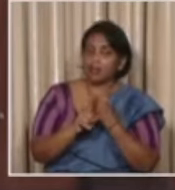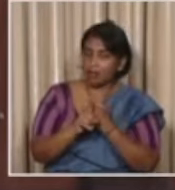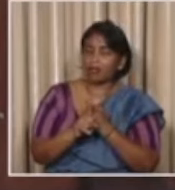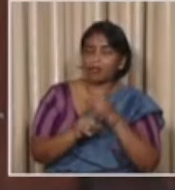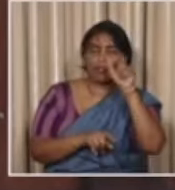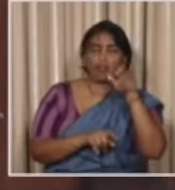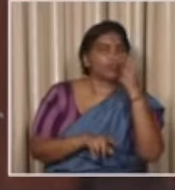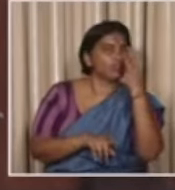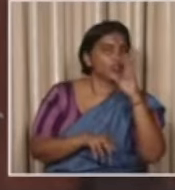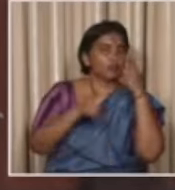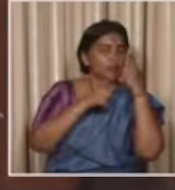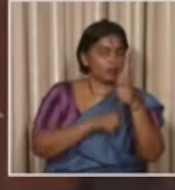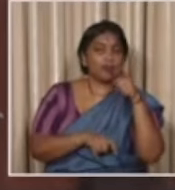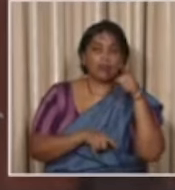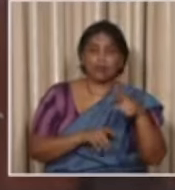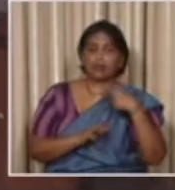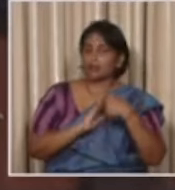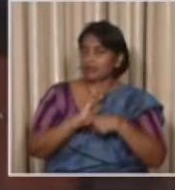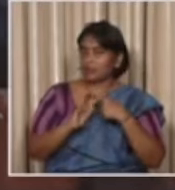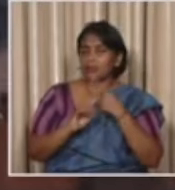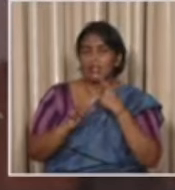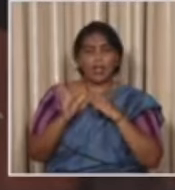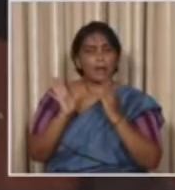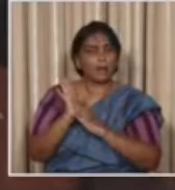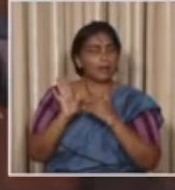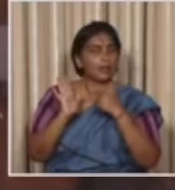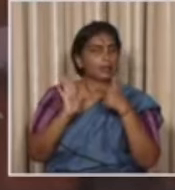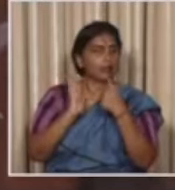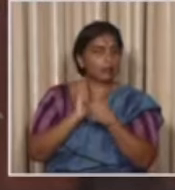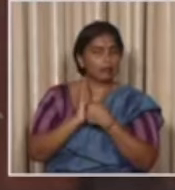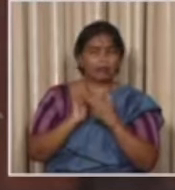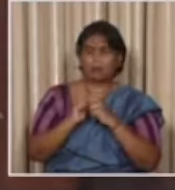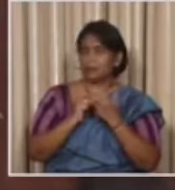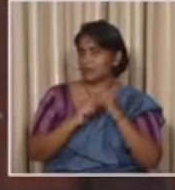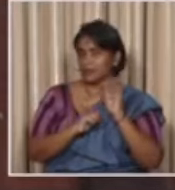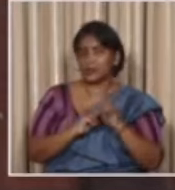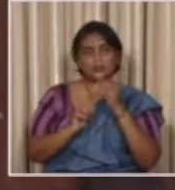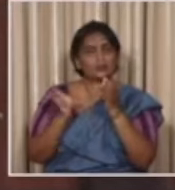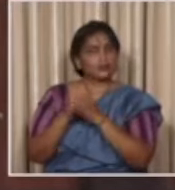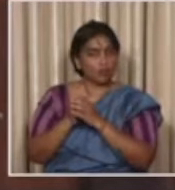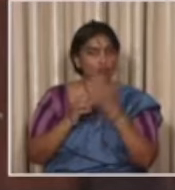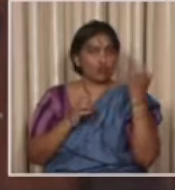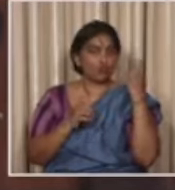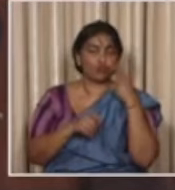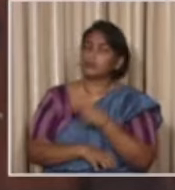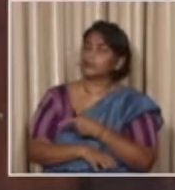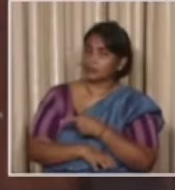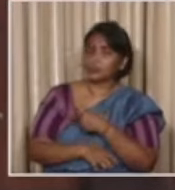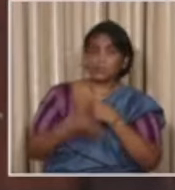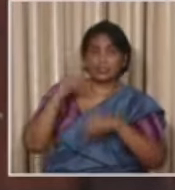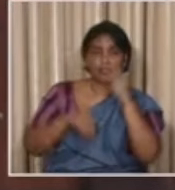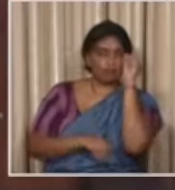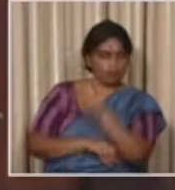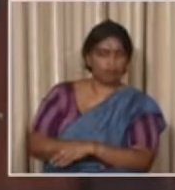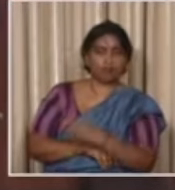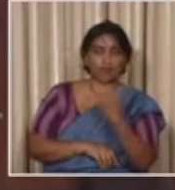13ක් මරනවා. මෙන්න මේකෙන් ඇති වුණ රට ඒ කාත්තාංකුඩි නැගෙනහිර පළාතේ අස්ථාවර තත්ත්වයක් ඇති වුණා. යම් කණ්ඩායමක් කියනවා මුස්ලිම් අයට ඡන්ද දෙන්න ඕනේ